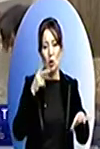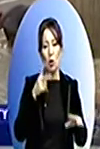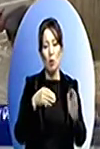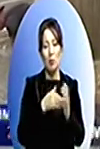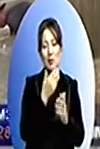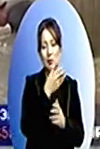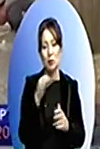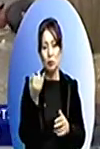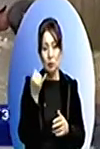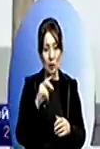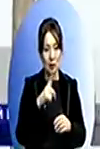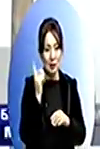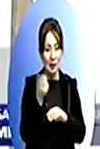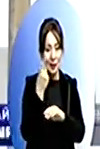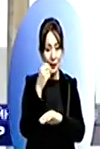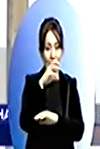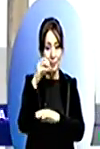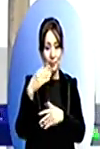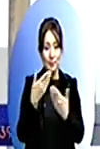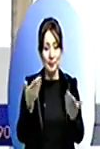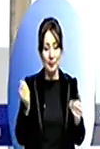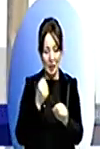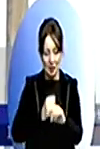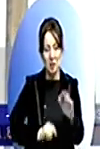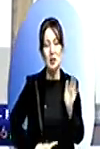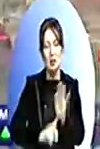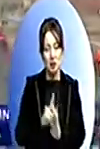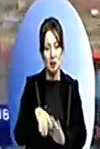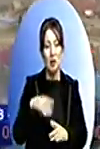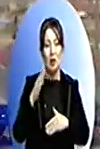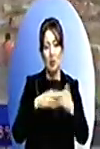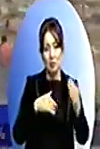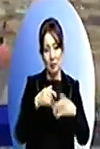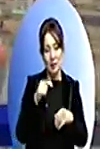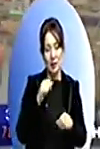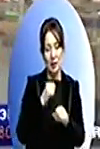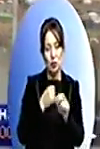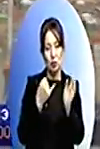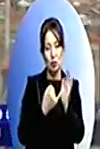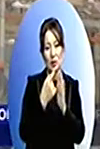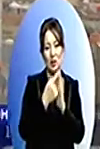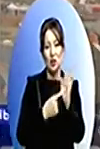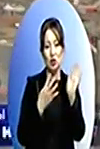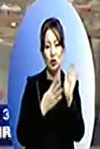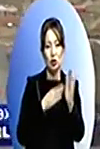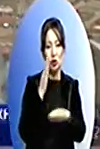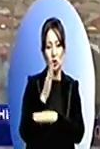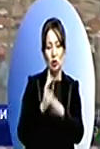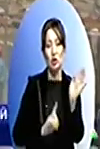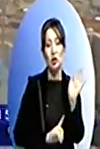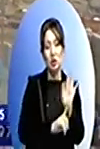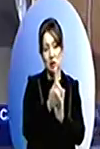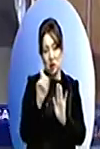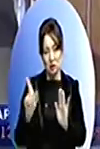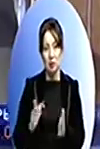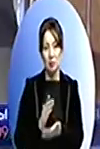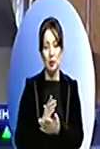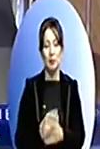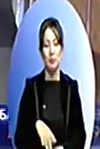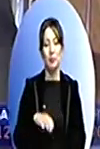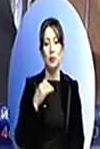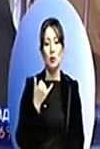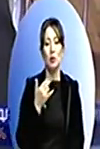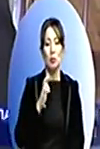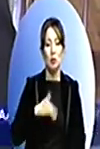өрхийг цахилгаан эрчим хүчээр хангах ажлыг ийхүү эхлүүлжээ. Барилга угсралтын ажил 6-р сарын 9-ний өдрөөс эхэлсэн байна.